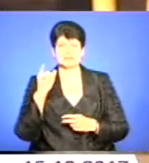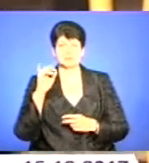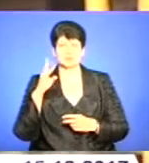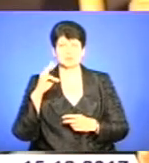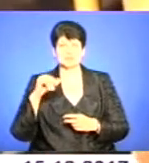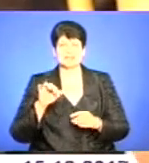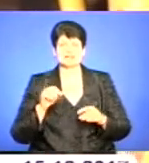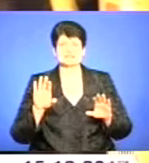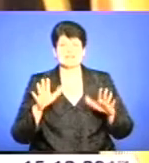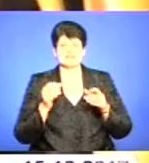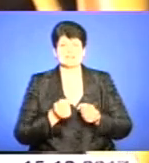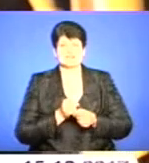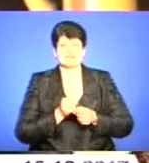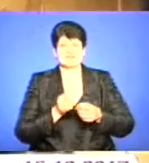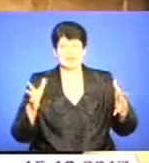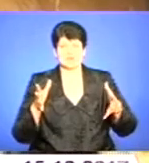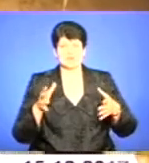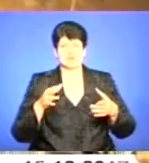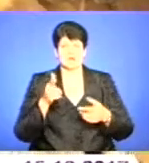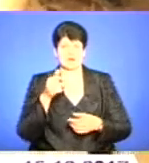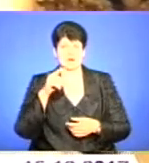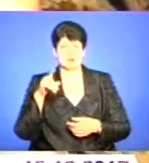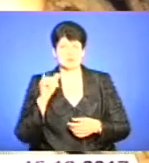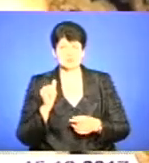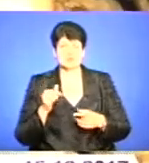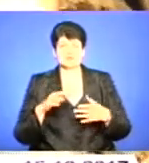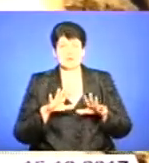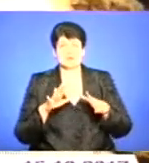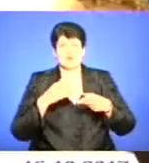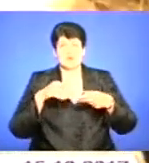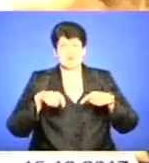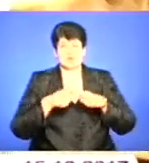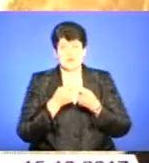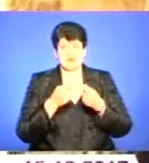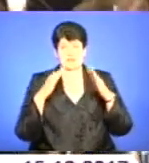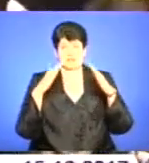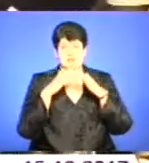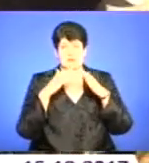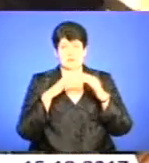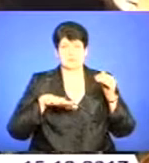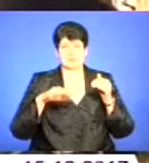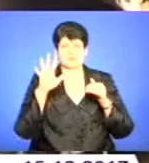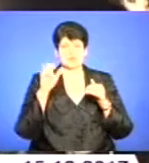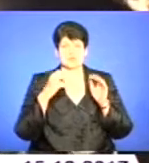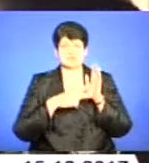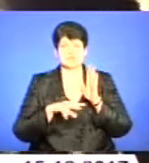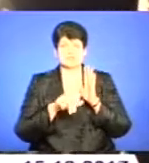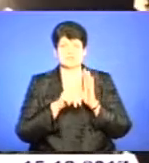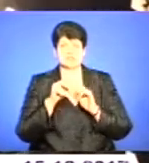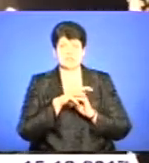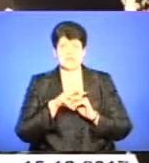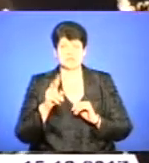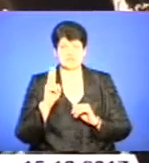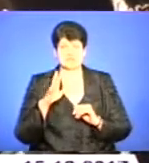газової суміші. В результаті відбулось часткове руйнування залізобетонного даху на площі приблизно 576 квадратних метрів. На